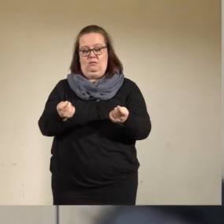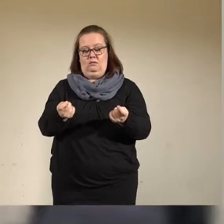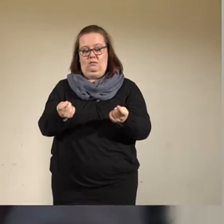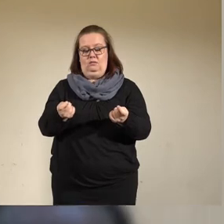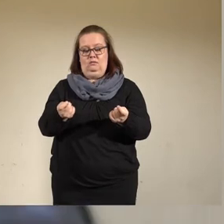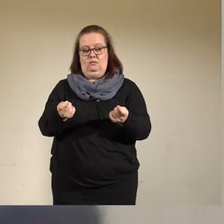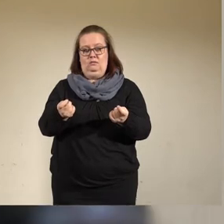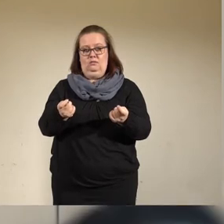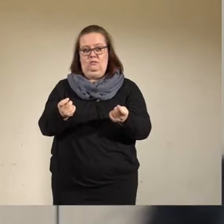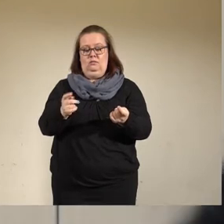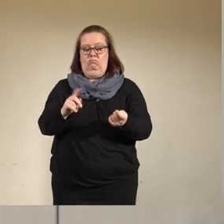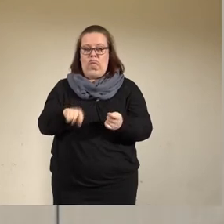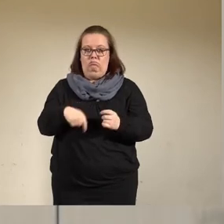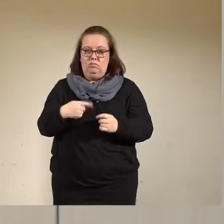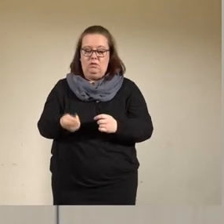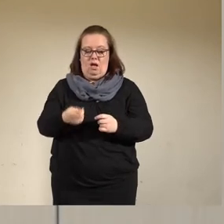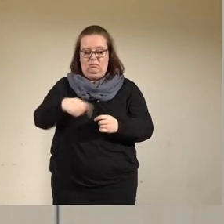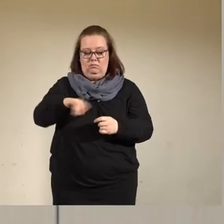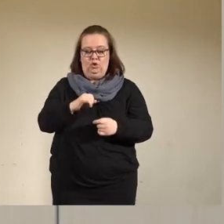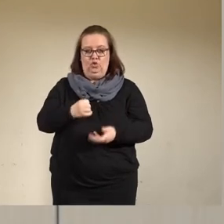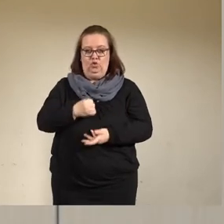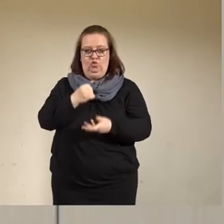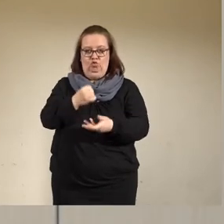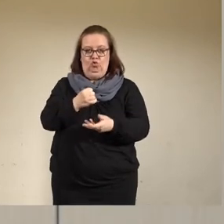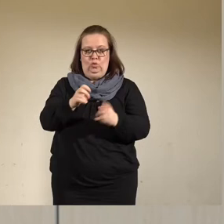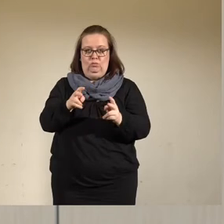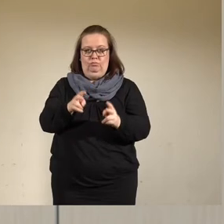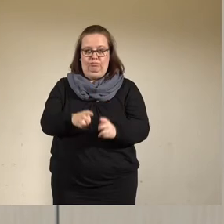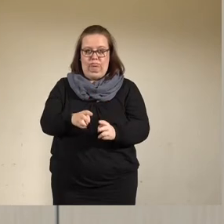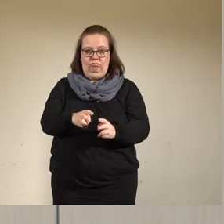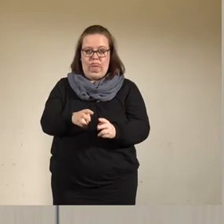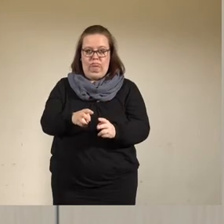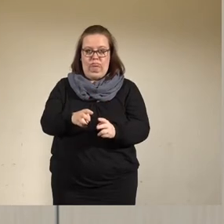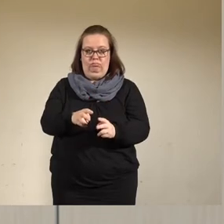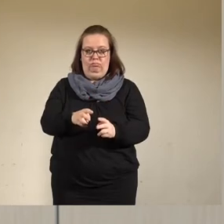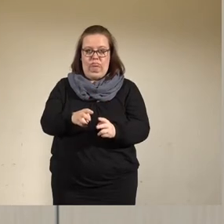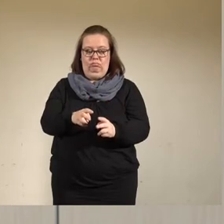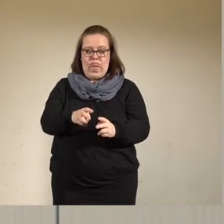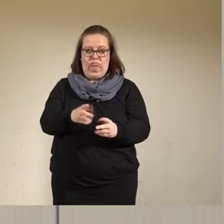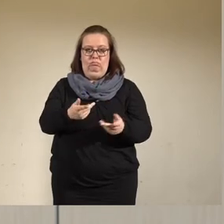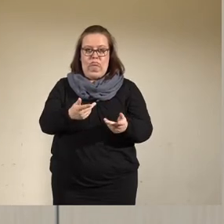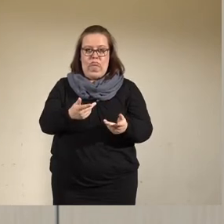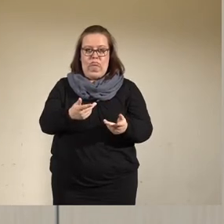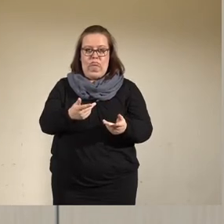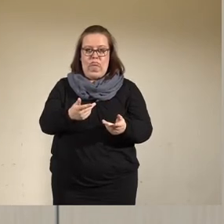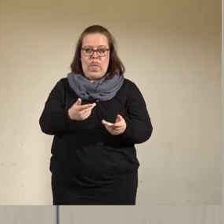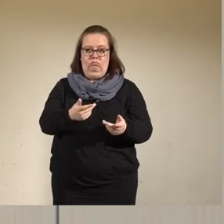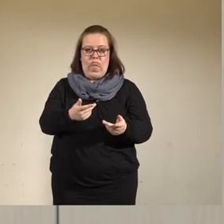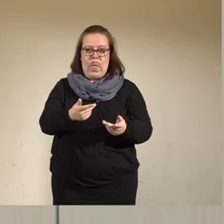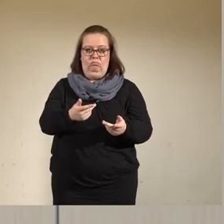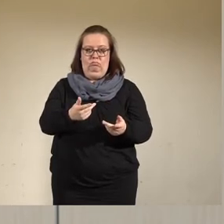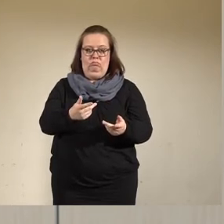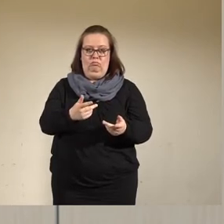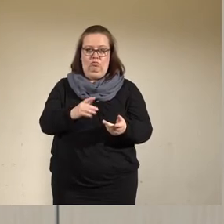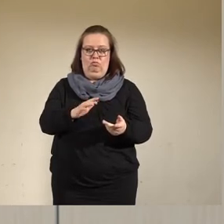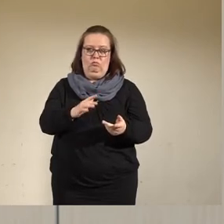dann sinkt unser Zuschuss an die Stadionprojektgesellschaft wiederum